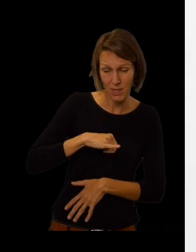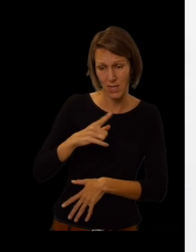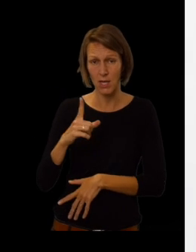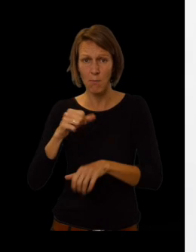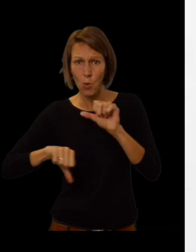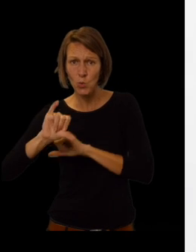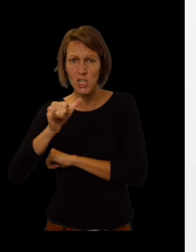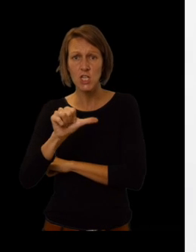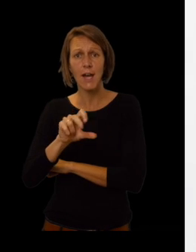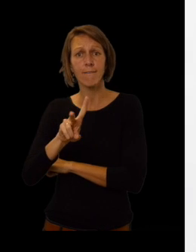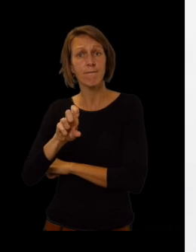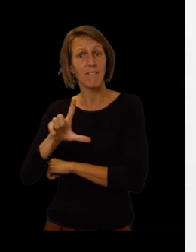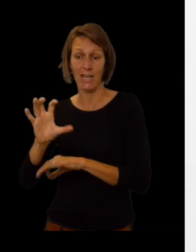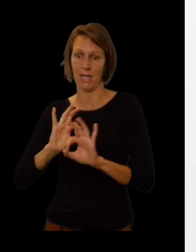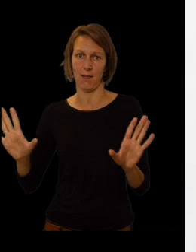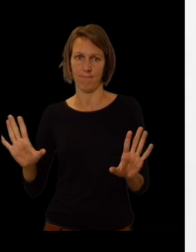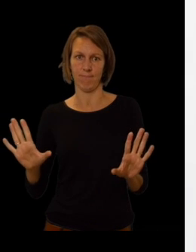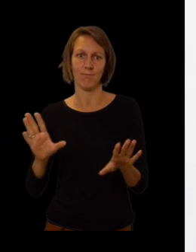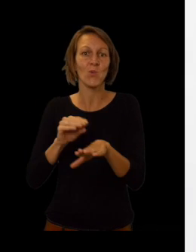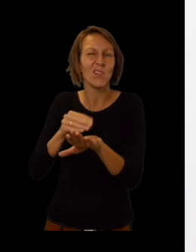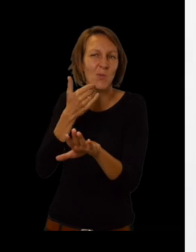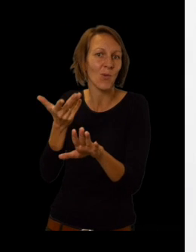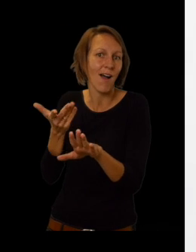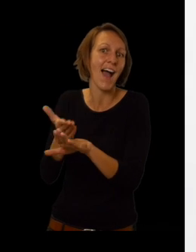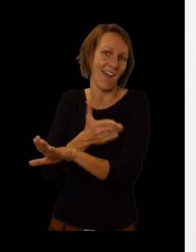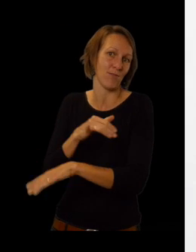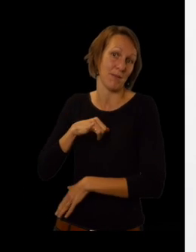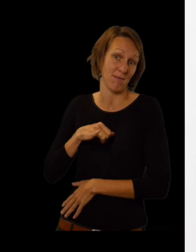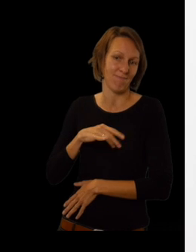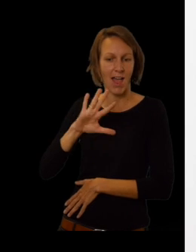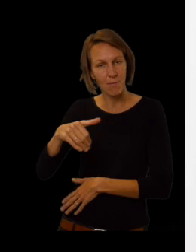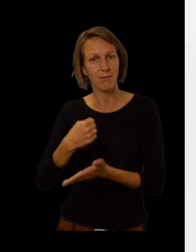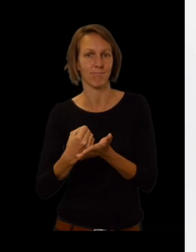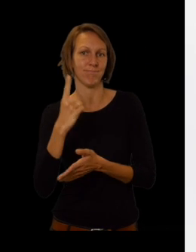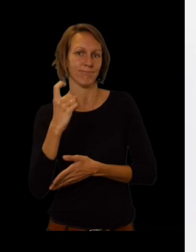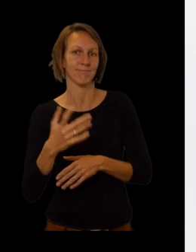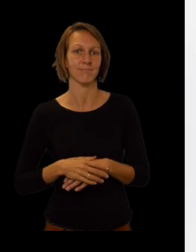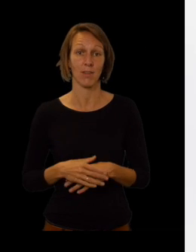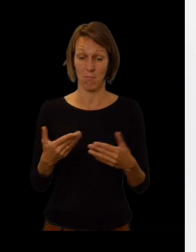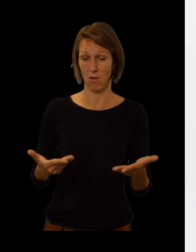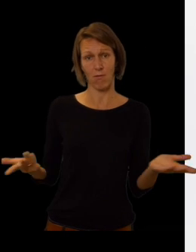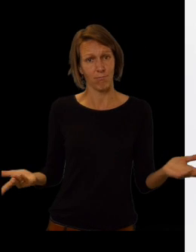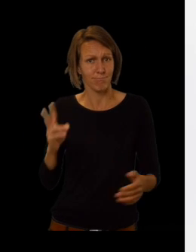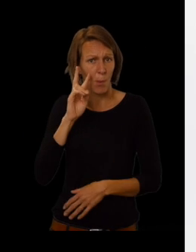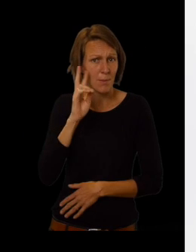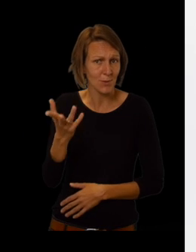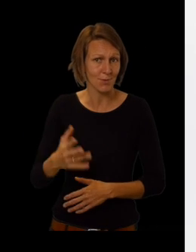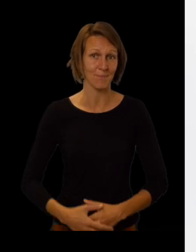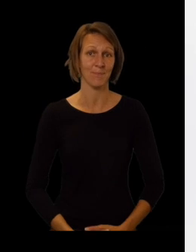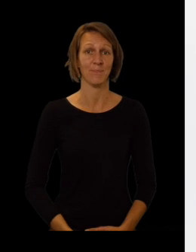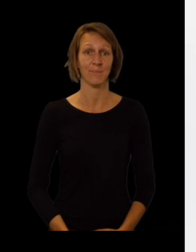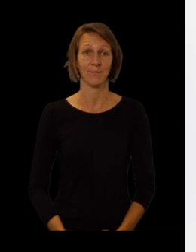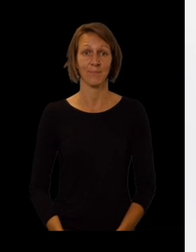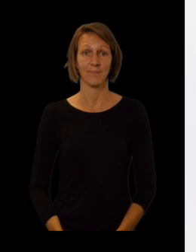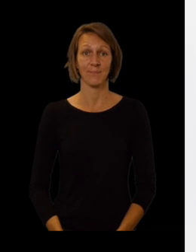Pas d'urine, pas de javel, rien. Entre nous, le mieux, c'est d'aller uriner avant. Et à partir de maintenant, on